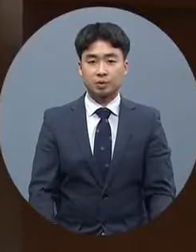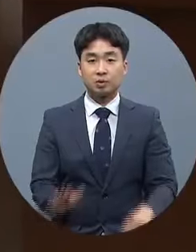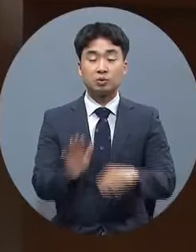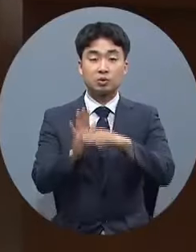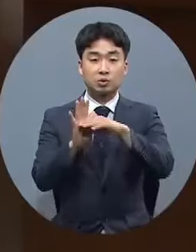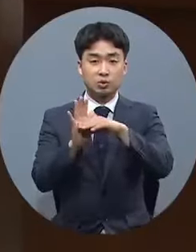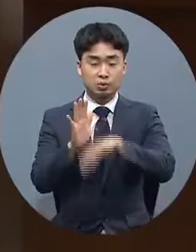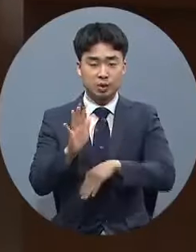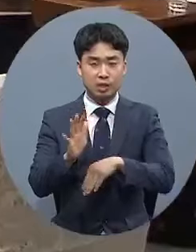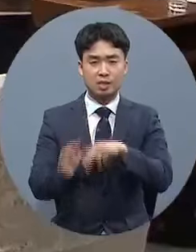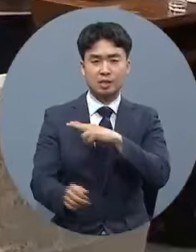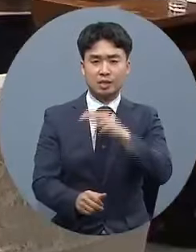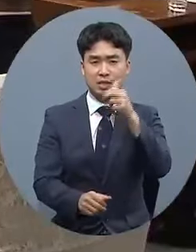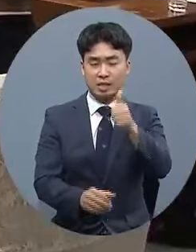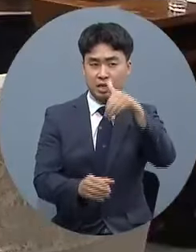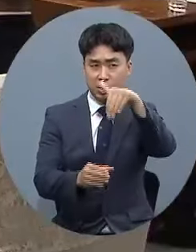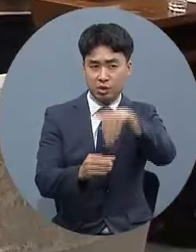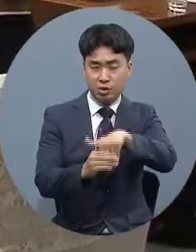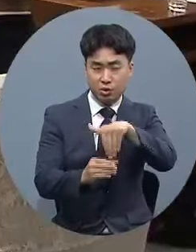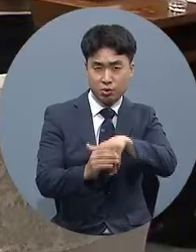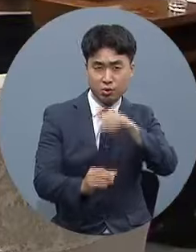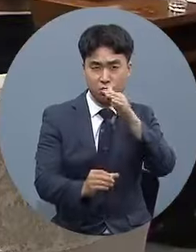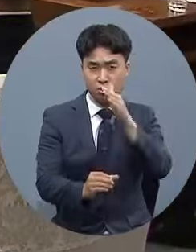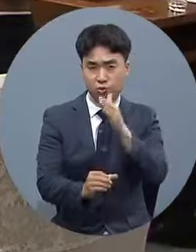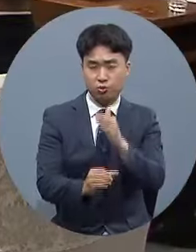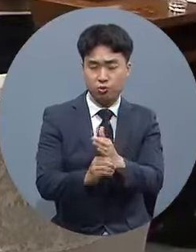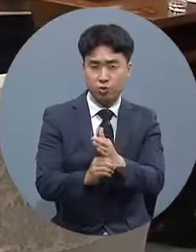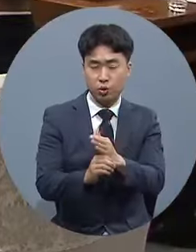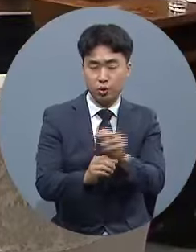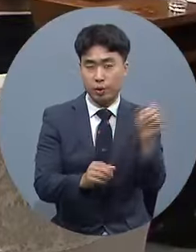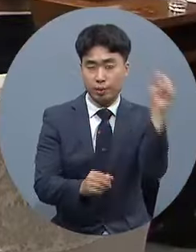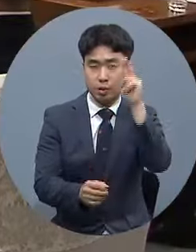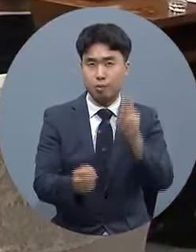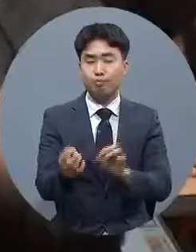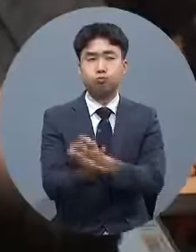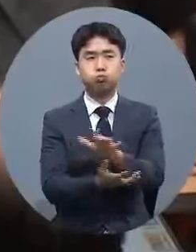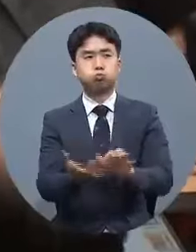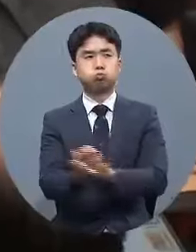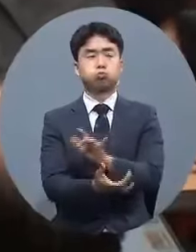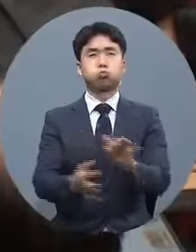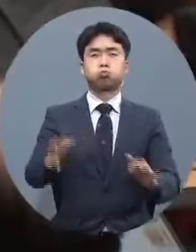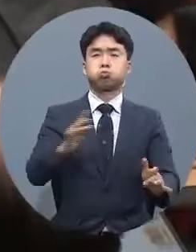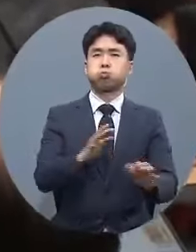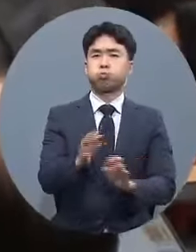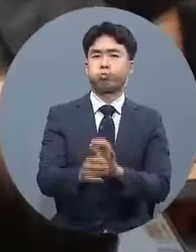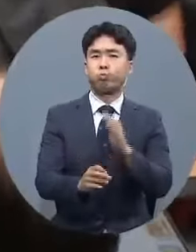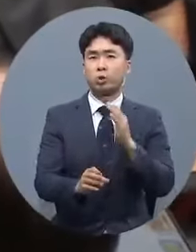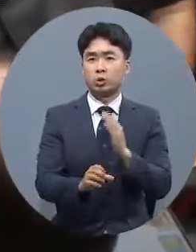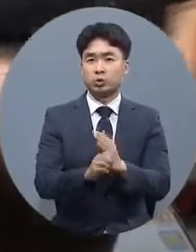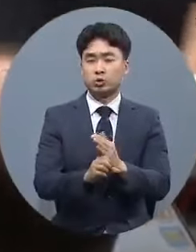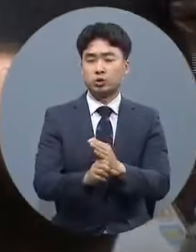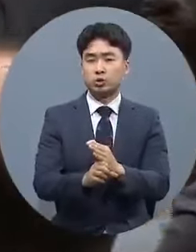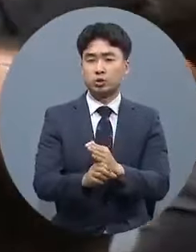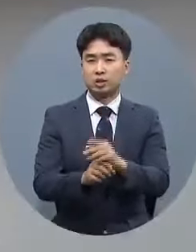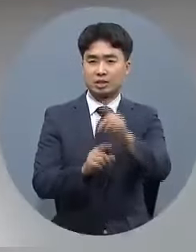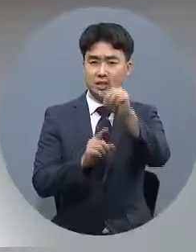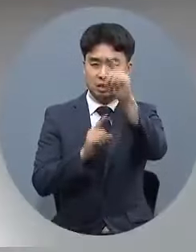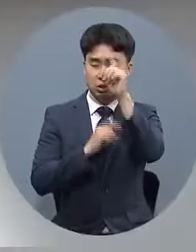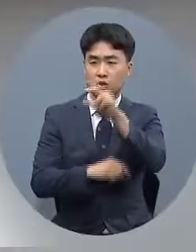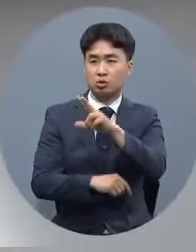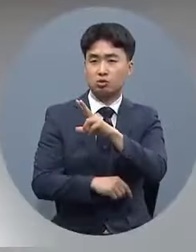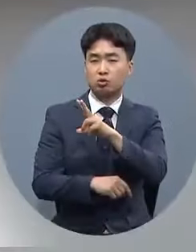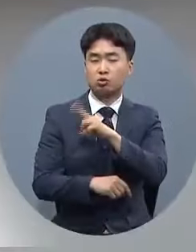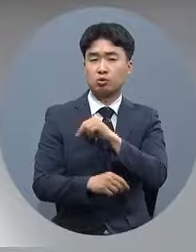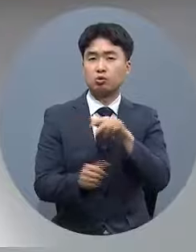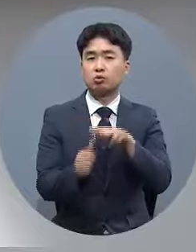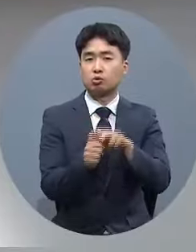후반기 의장 결선 투표가 한창이던 울산시의회 본회의장이 갑자기 어수선해집니다. 이성용 후보란에 기표